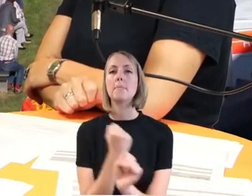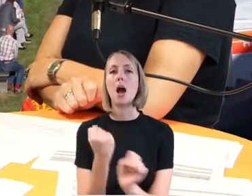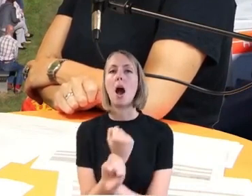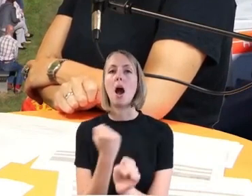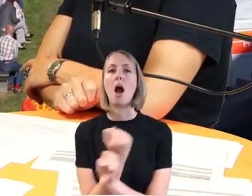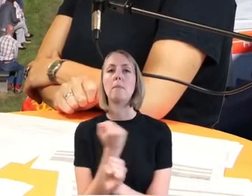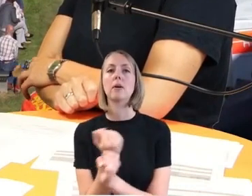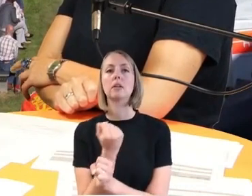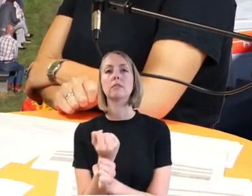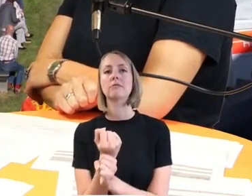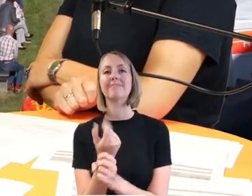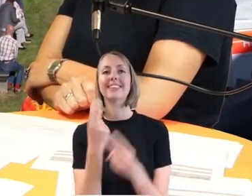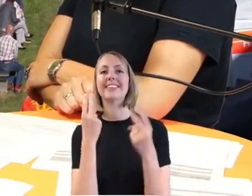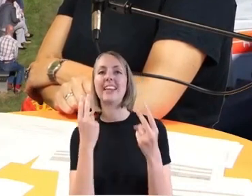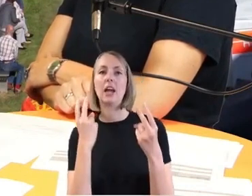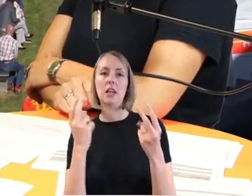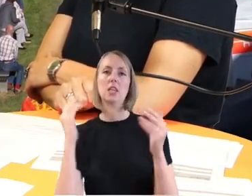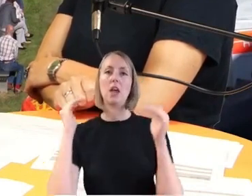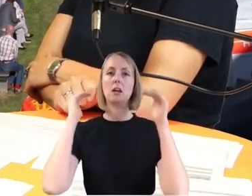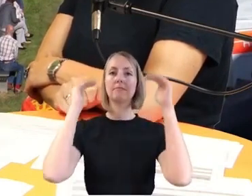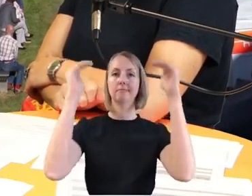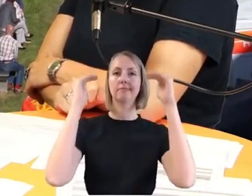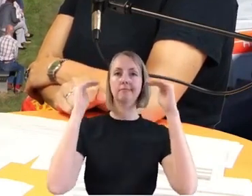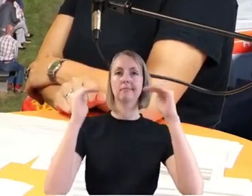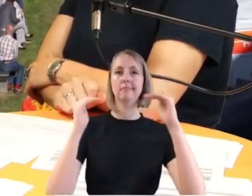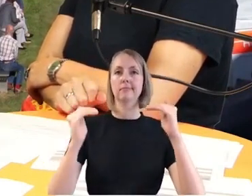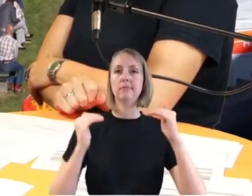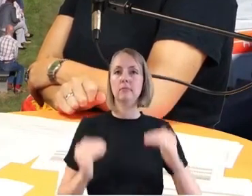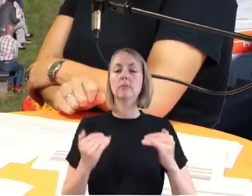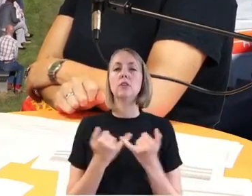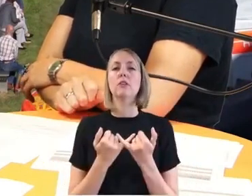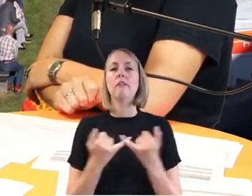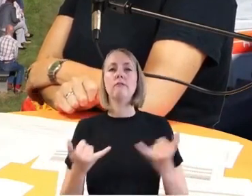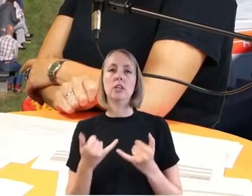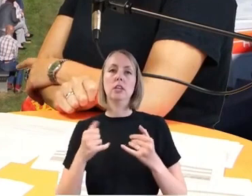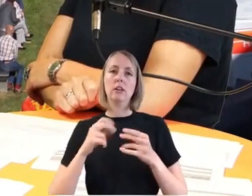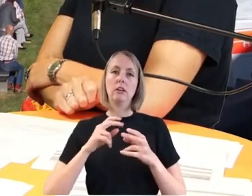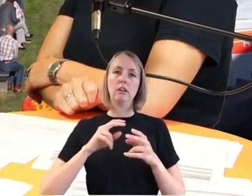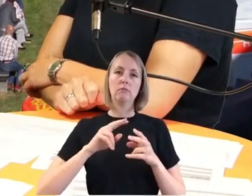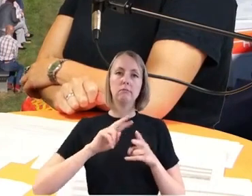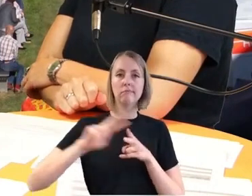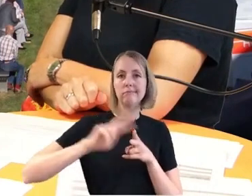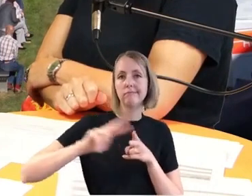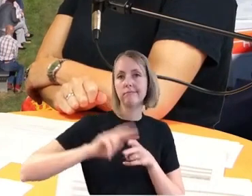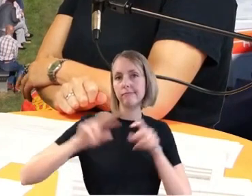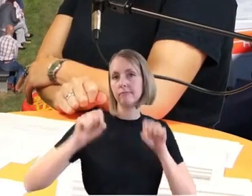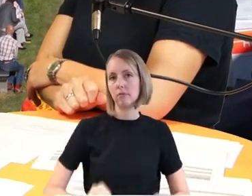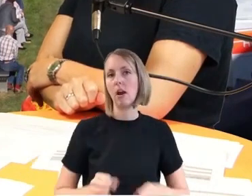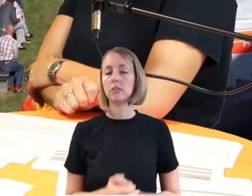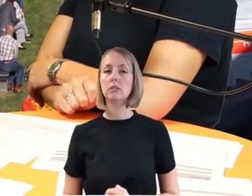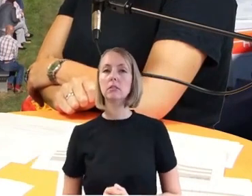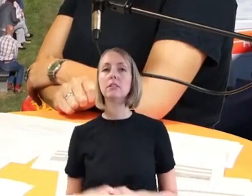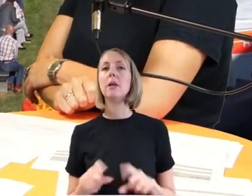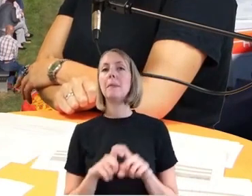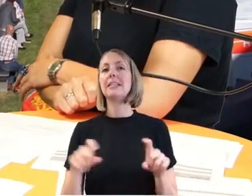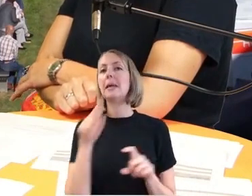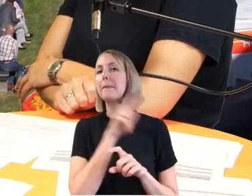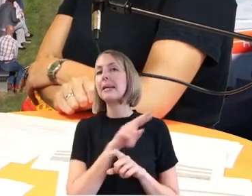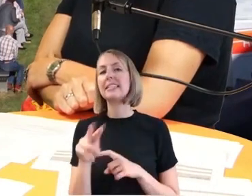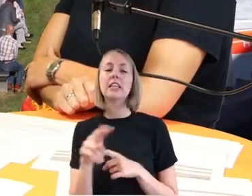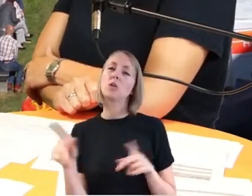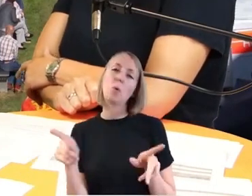in zu betreuenden Patienten noch weiter herausstellen kann. Aber wie gesagt, zur Sichtung gehört es aus unserer Sicht